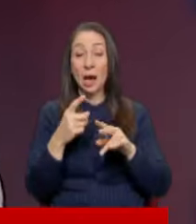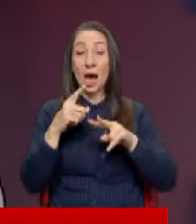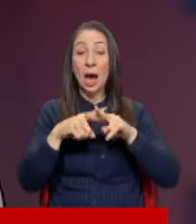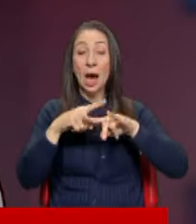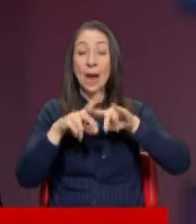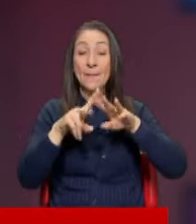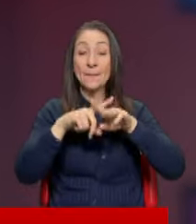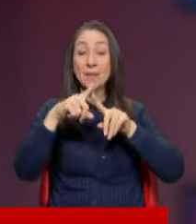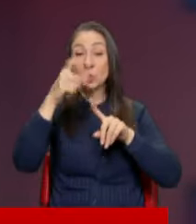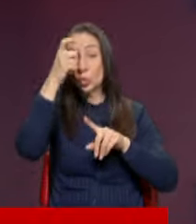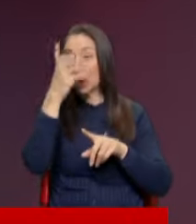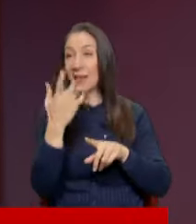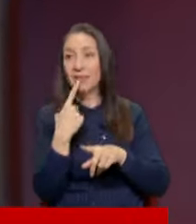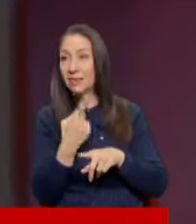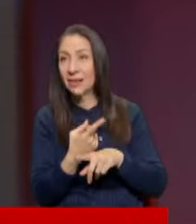Türk ne dedi